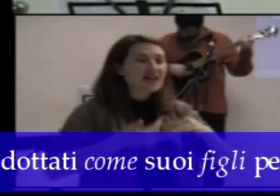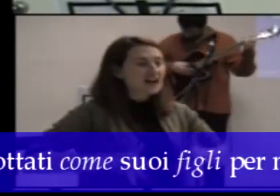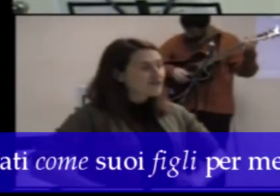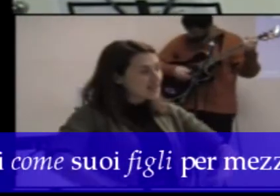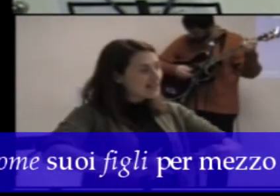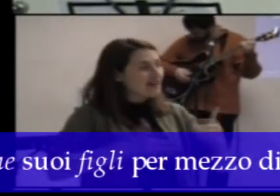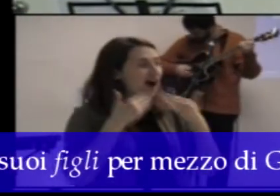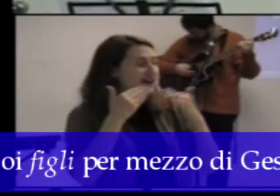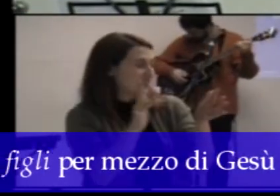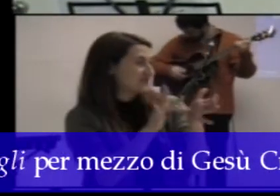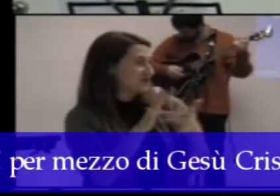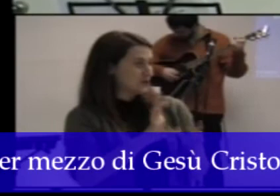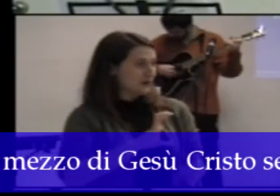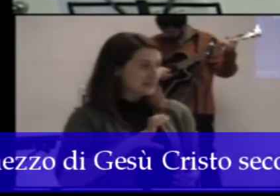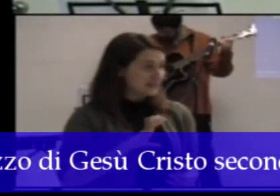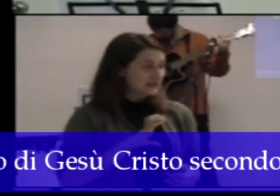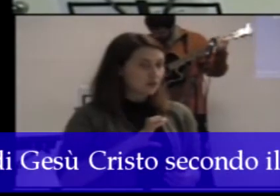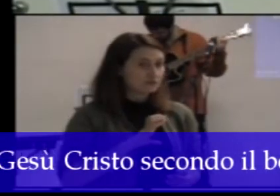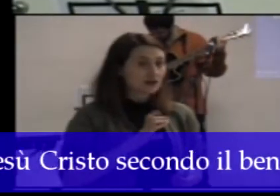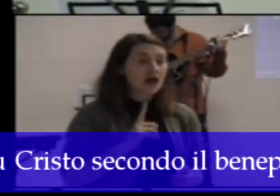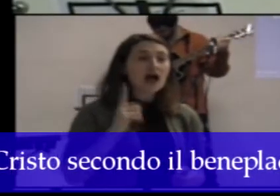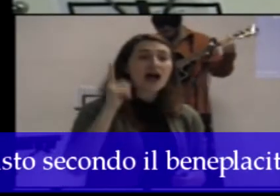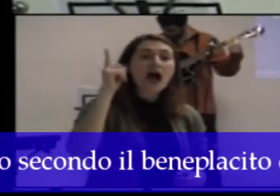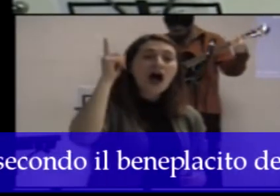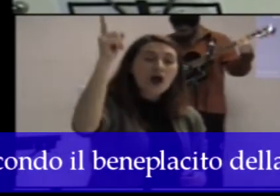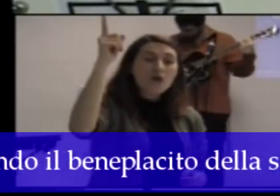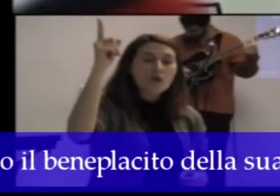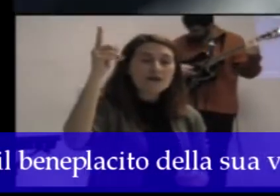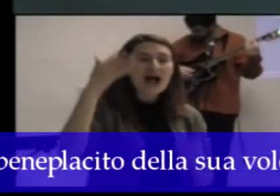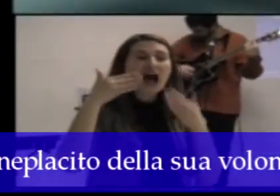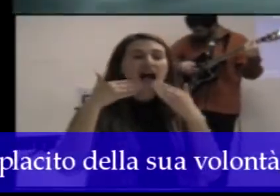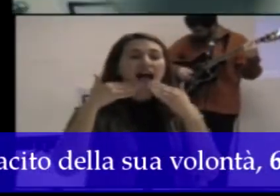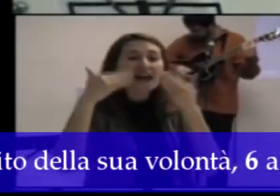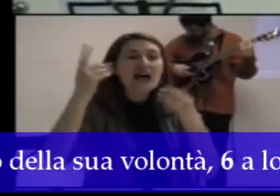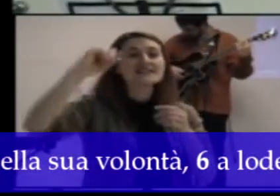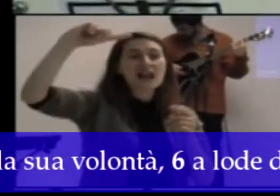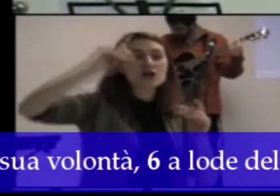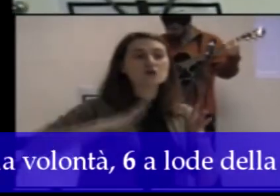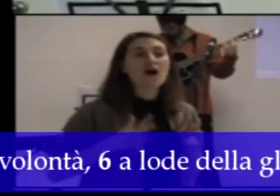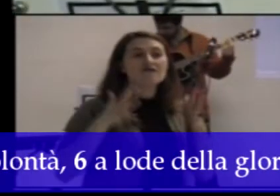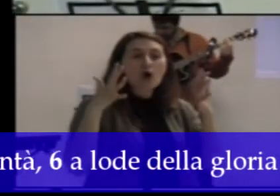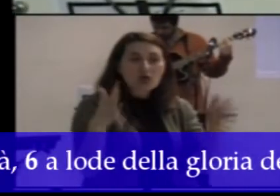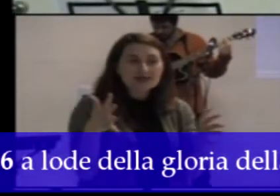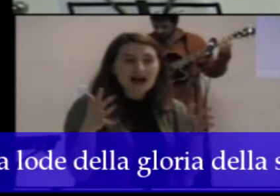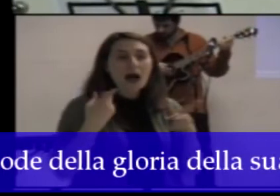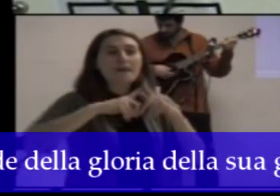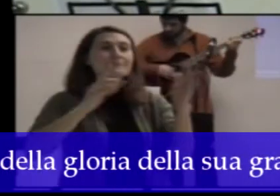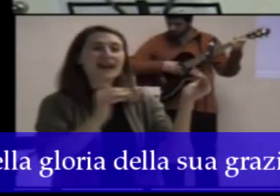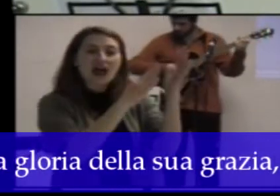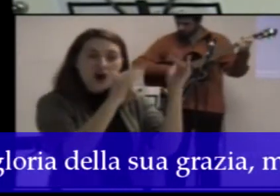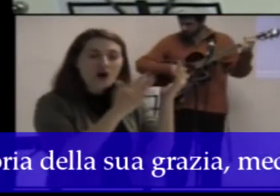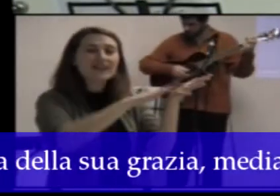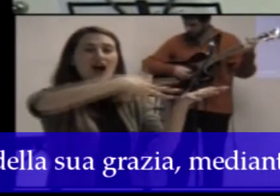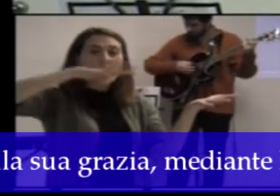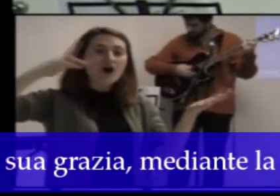di Cristo Gesù a se stesso, secondo il beneplacito della sua volontà, a lode della gloria